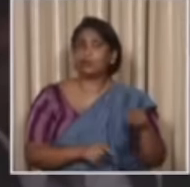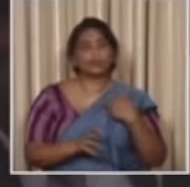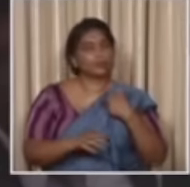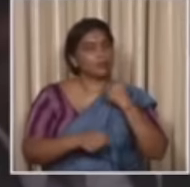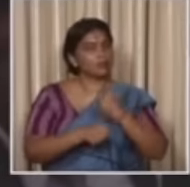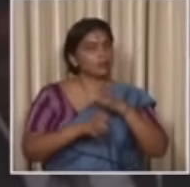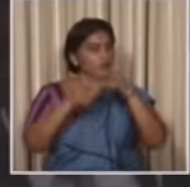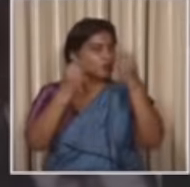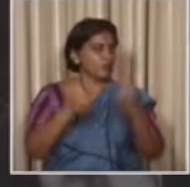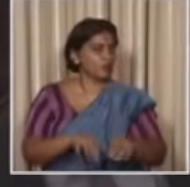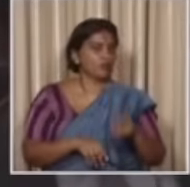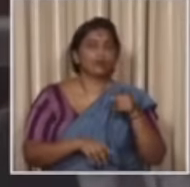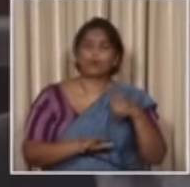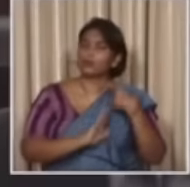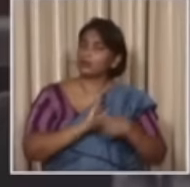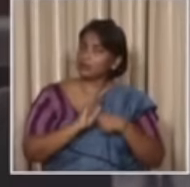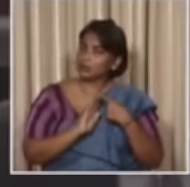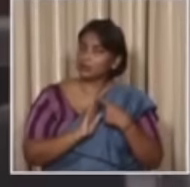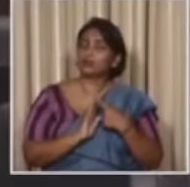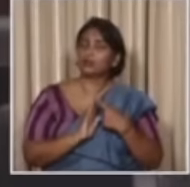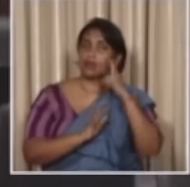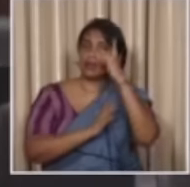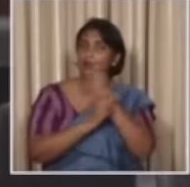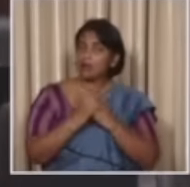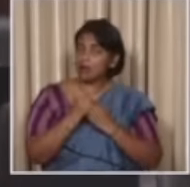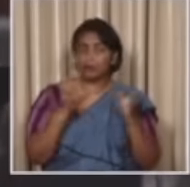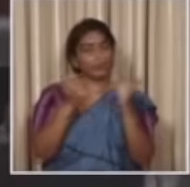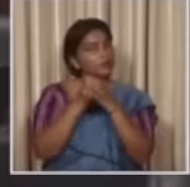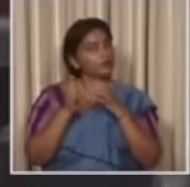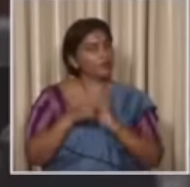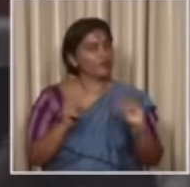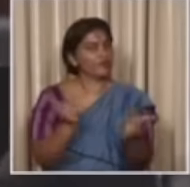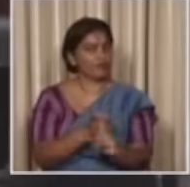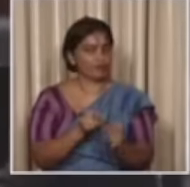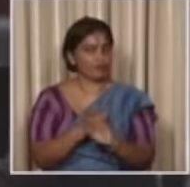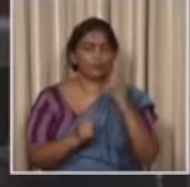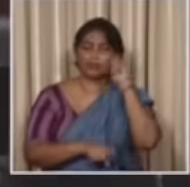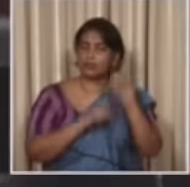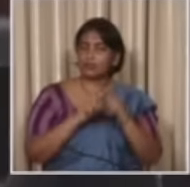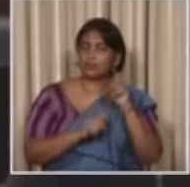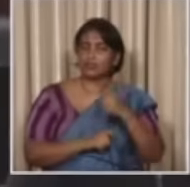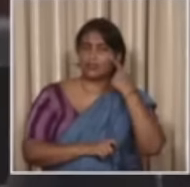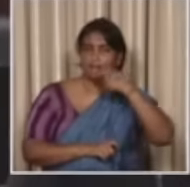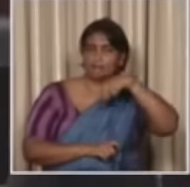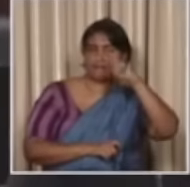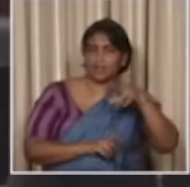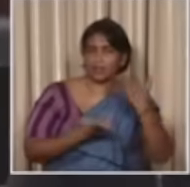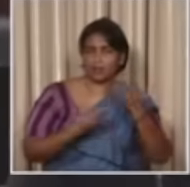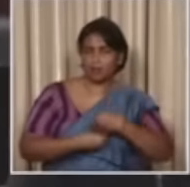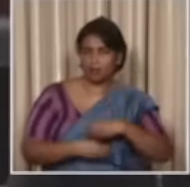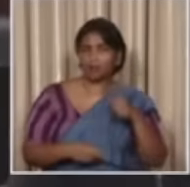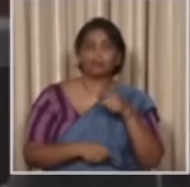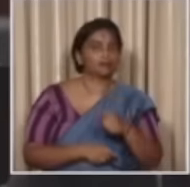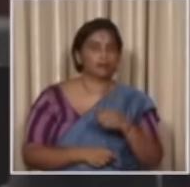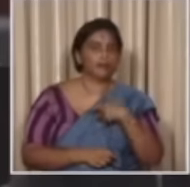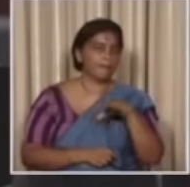මේ ආණ්ඩුව පෙරලන්න යන්නේ රටේ ආගමික කණ්ඩායම් අතර ගැටුම් ඇති කරලා ජනතාව අතර අවිශ්වාසය වපුරලා නම් අපි